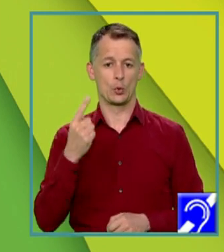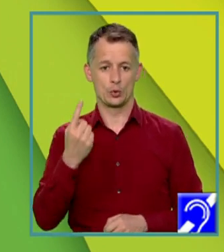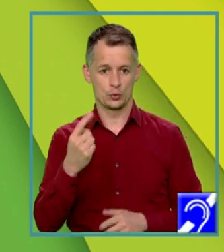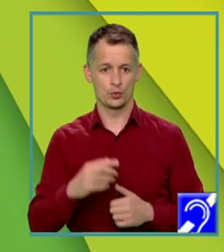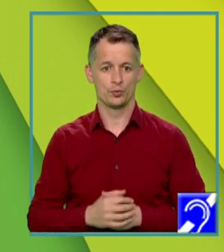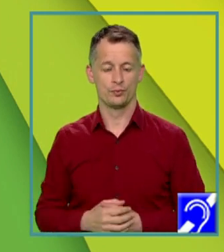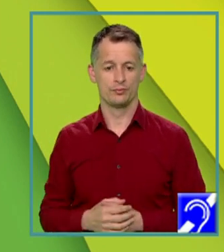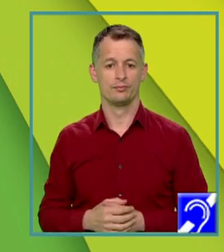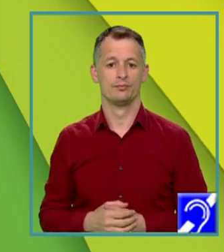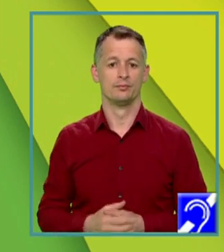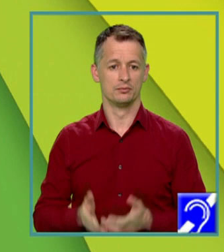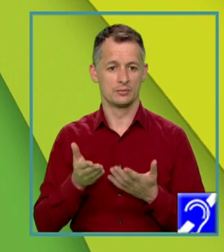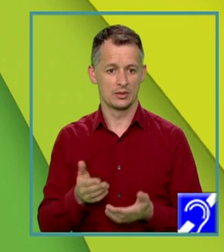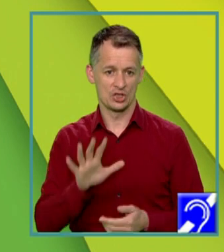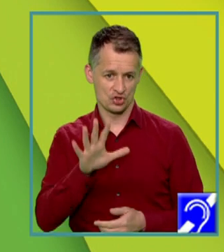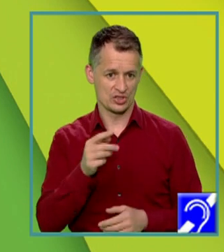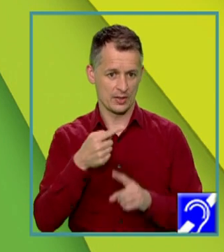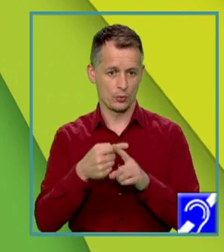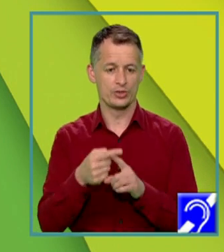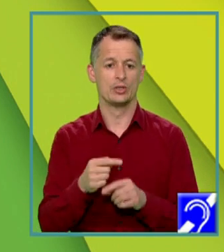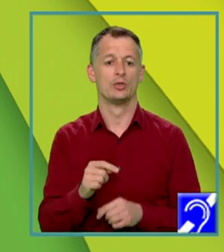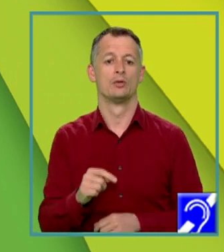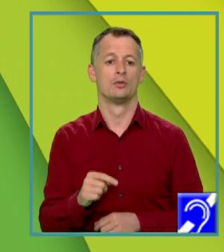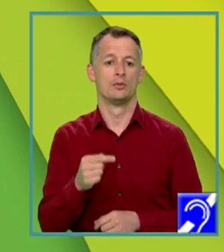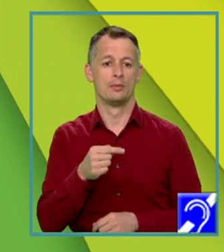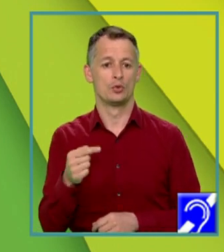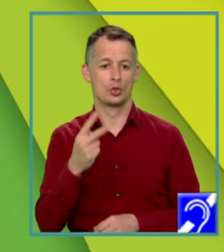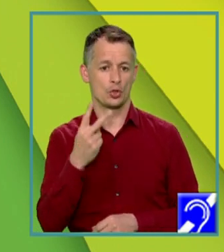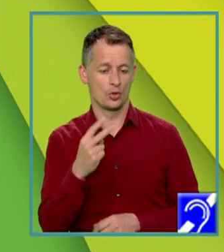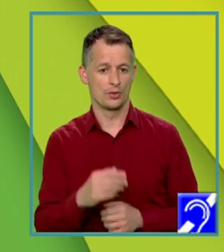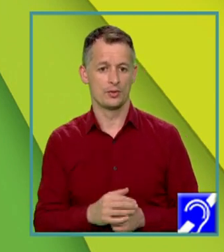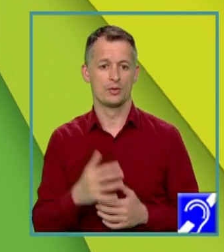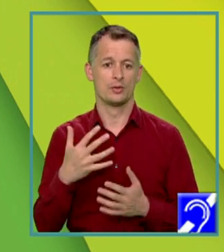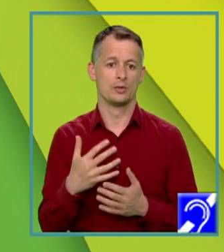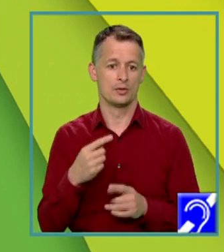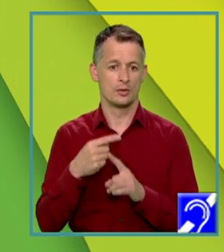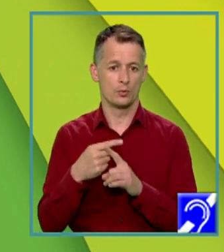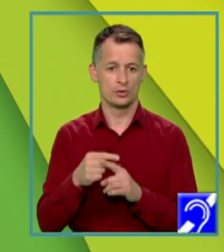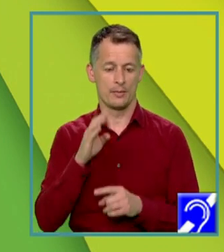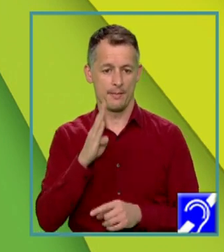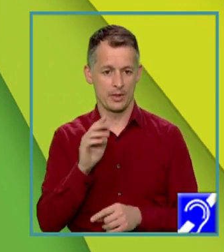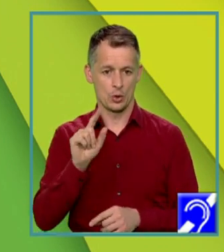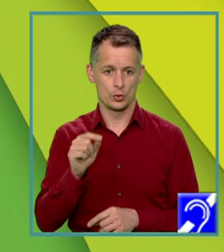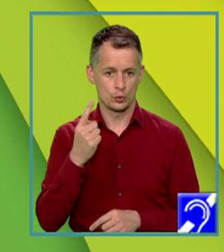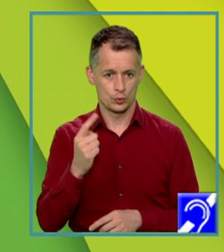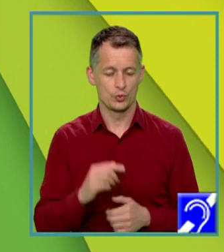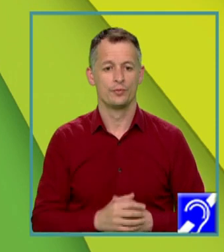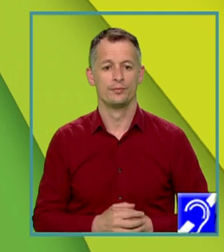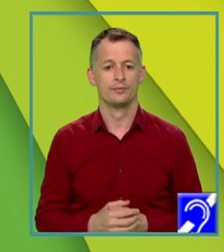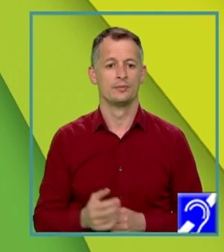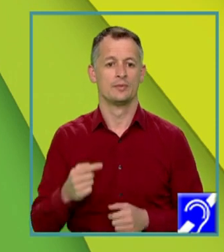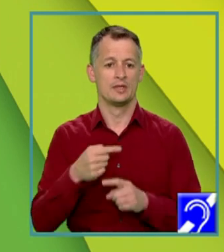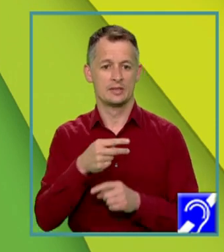nu Adică cinci înmulțit cu minus 2 înmulțit cu matricea B de 21